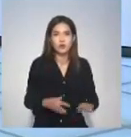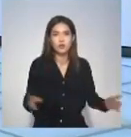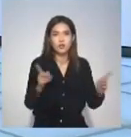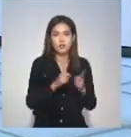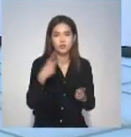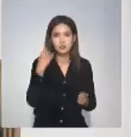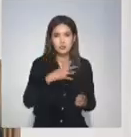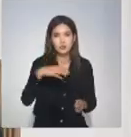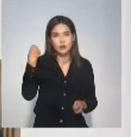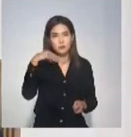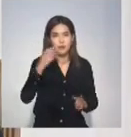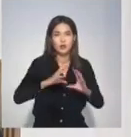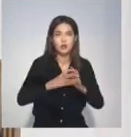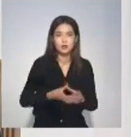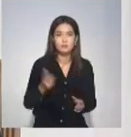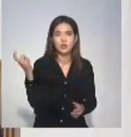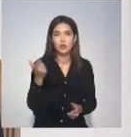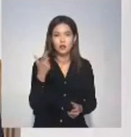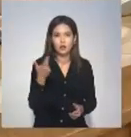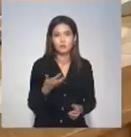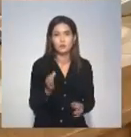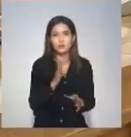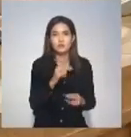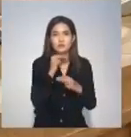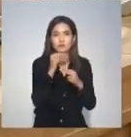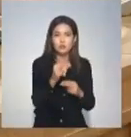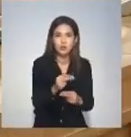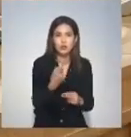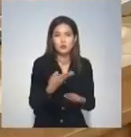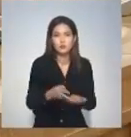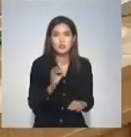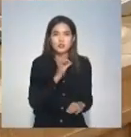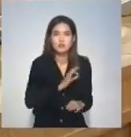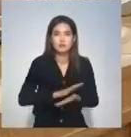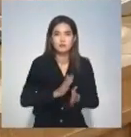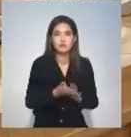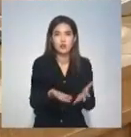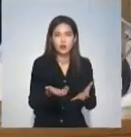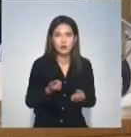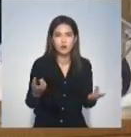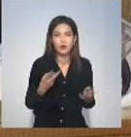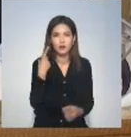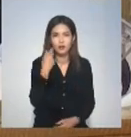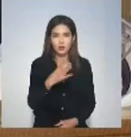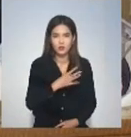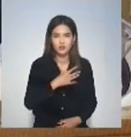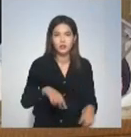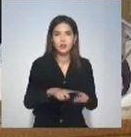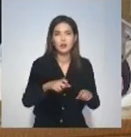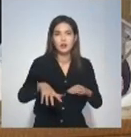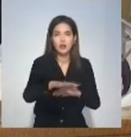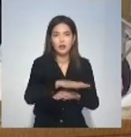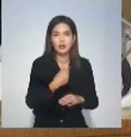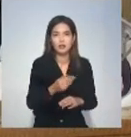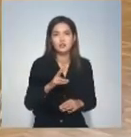деді. Президент әлемдік экономикадағы тұрақсыздыққа назар аударып, бірқатар тиімді шара қабылдауға жеттігін айтты. Әсіресе халықаралық